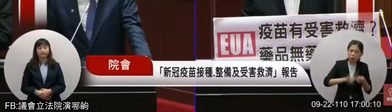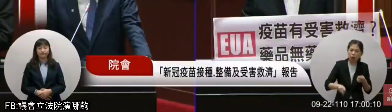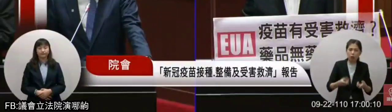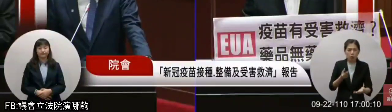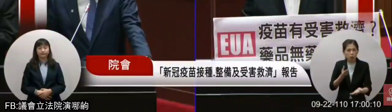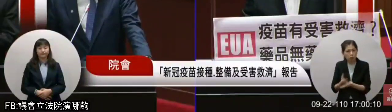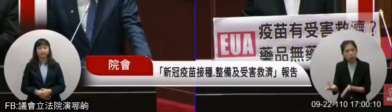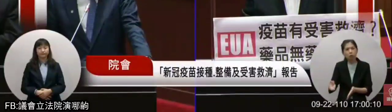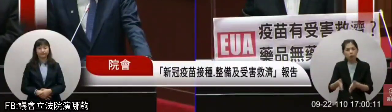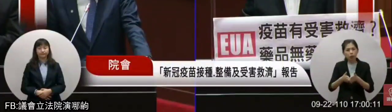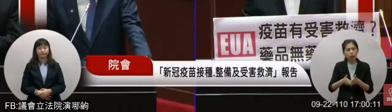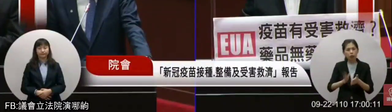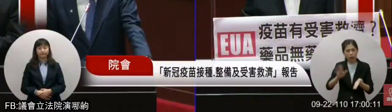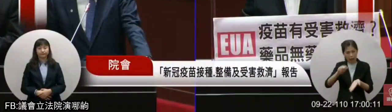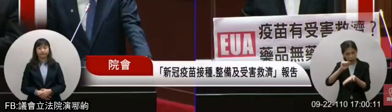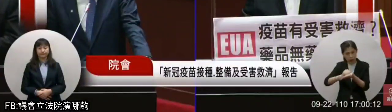漏哦。